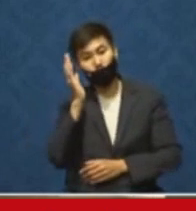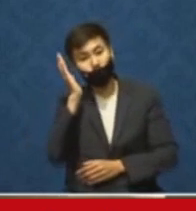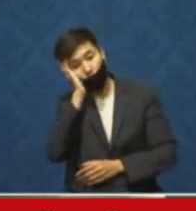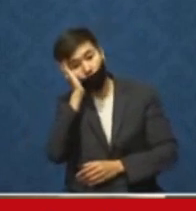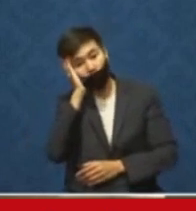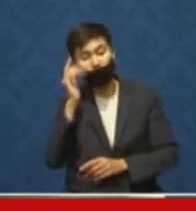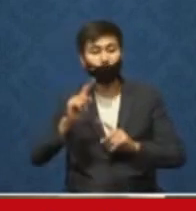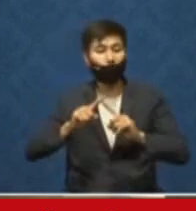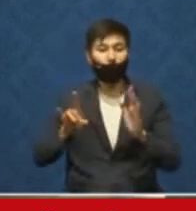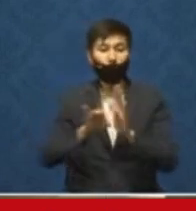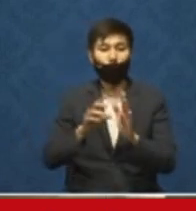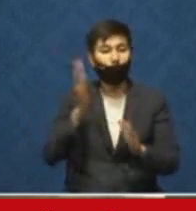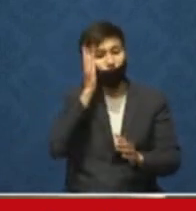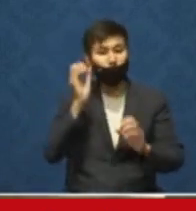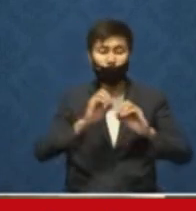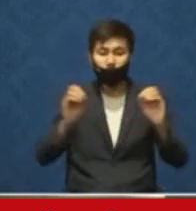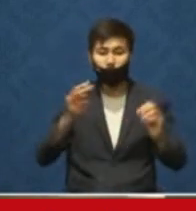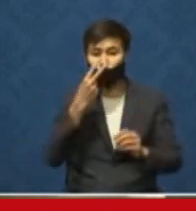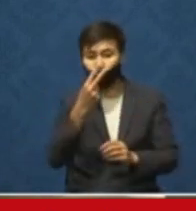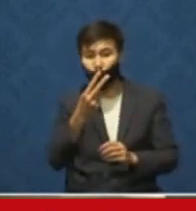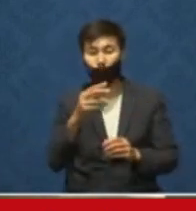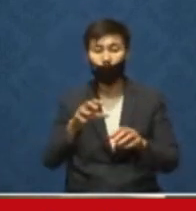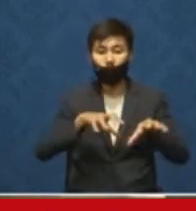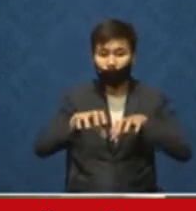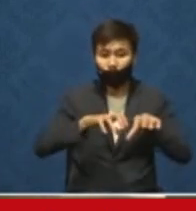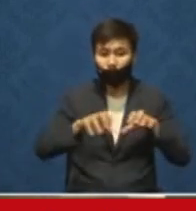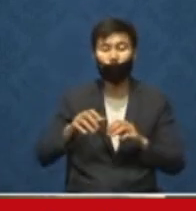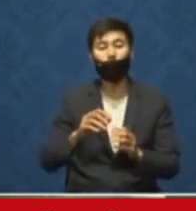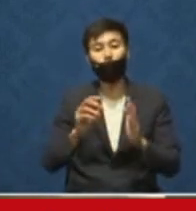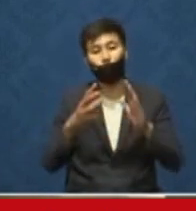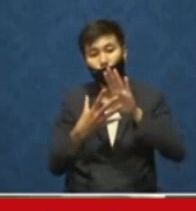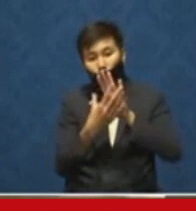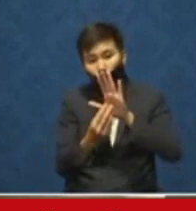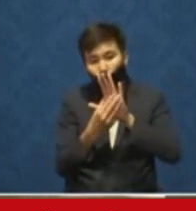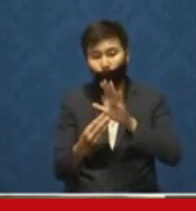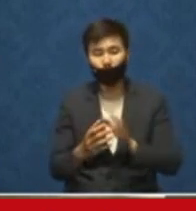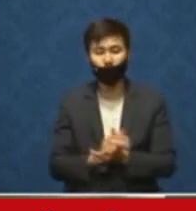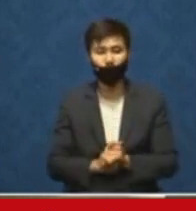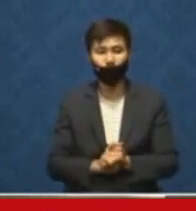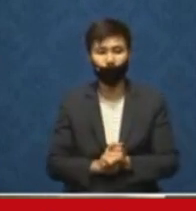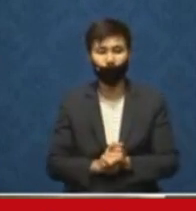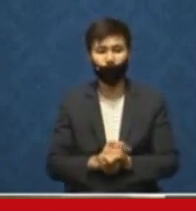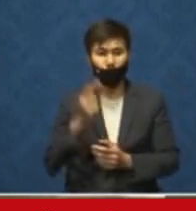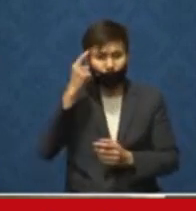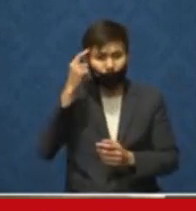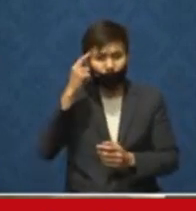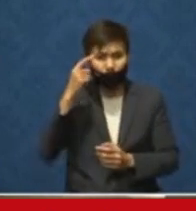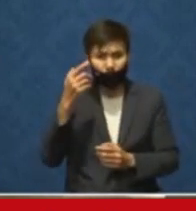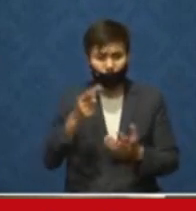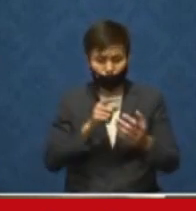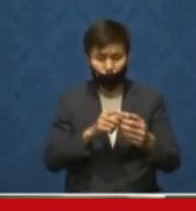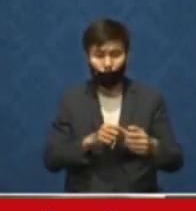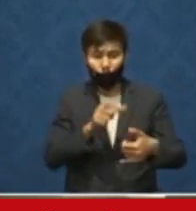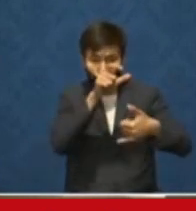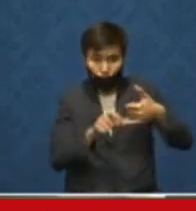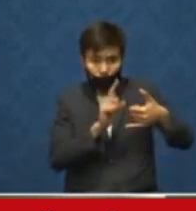ครึ่งวันปล่อยกลับบ้านโอนเงิน 400พร้อมอาหาร 1กล่องแต่ไปดูในการตั้งรายการ